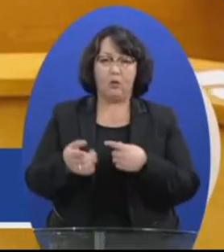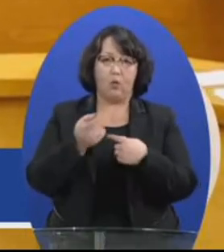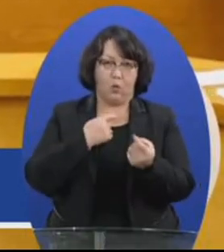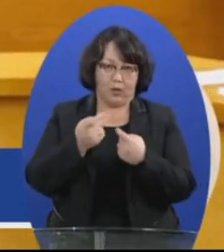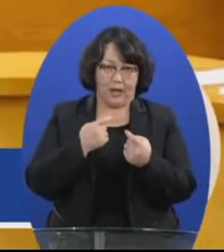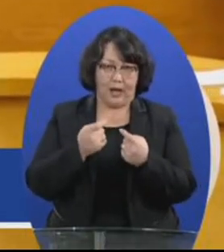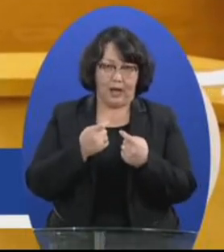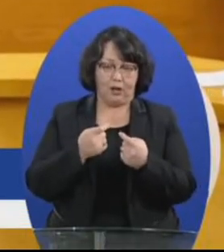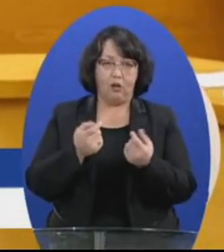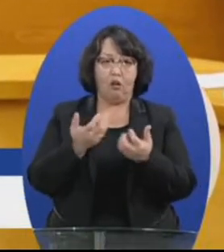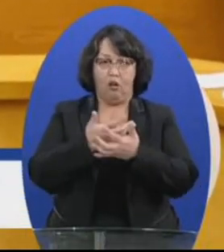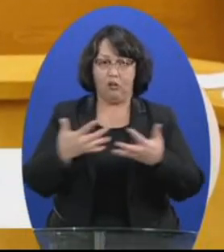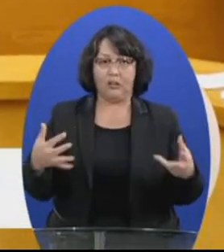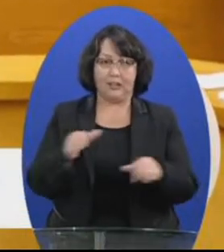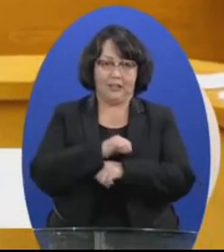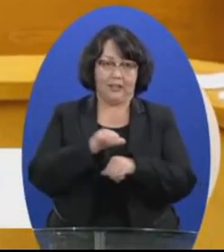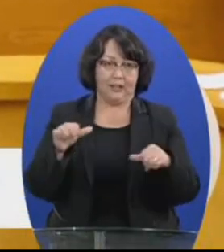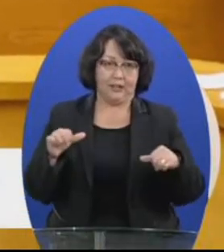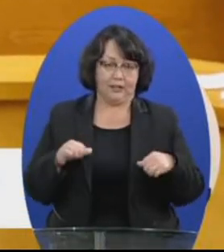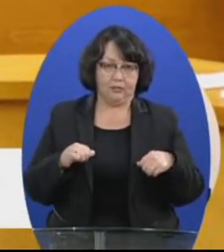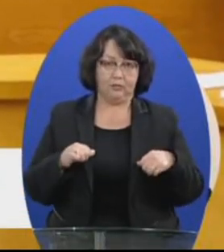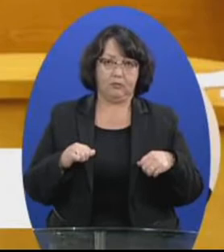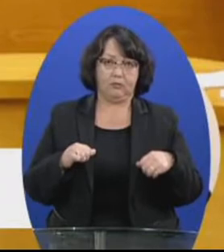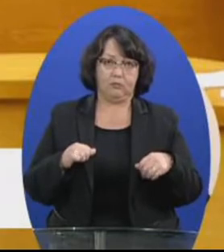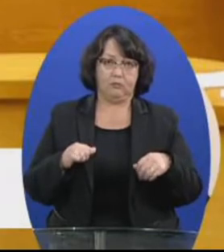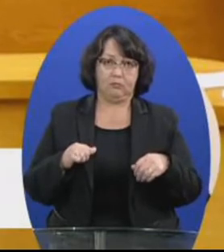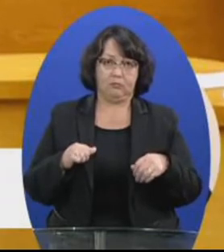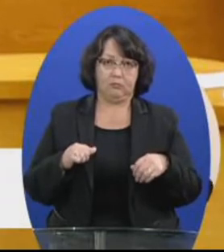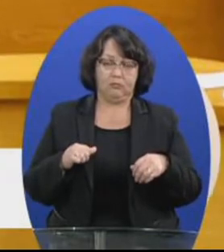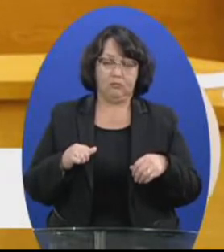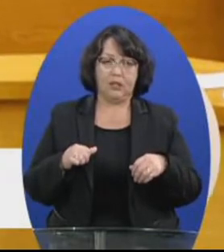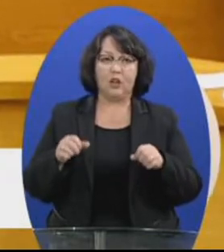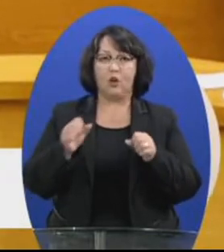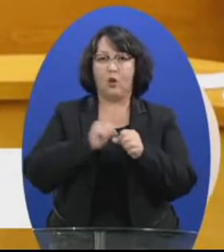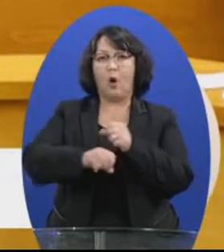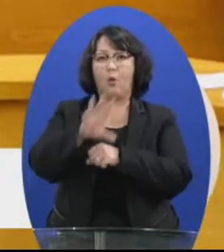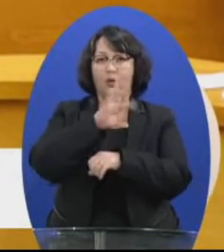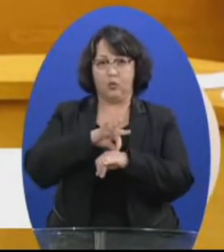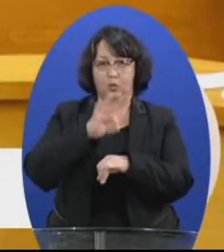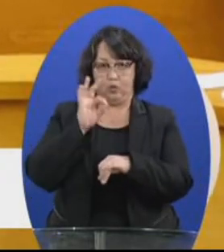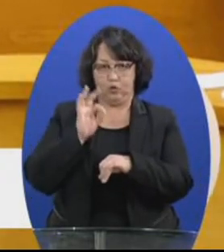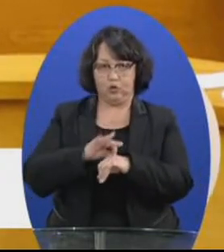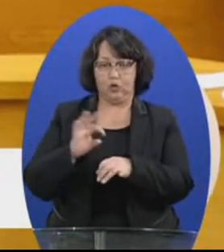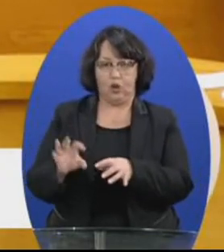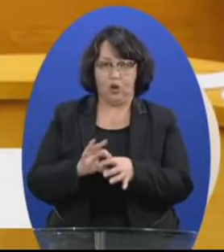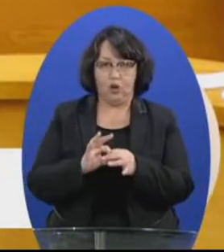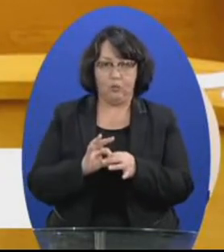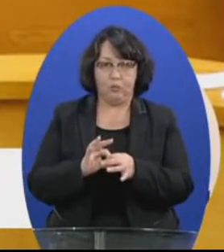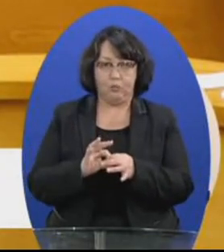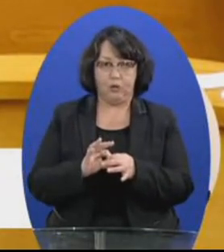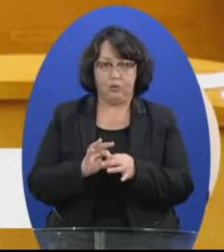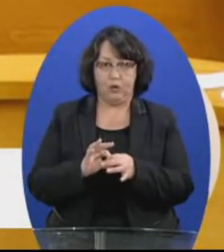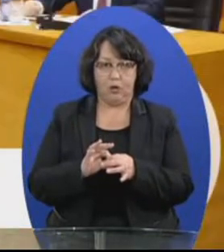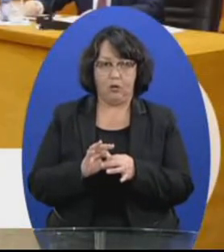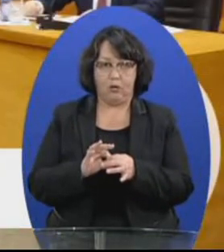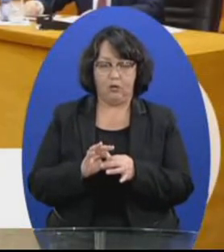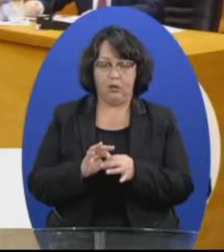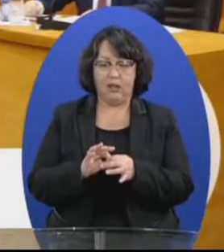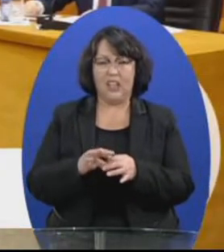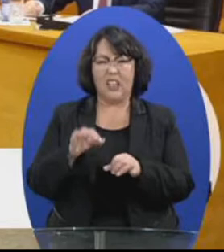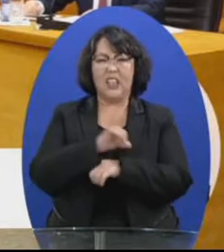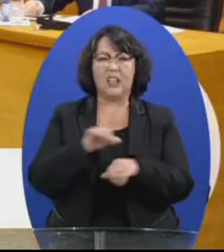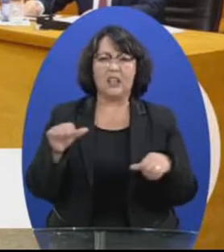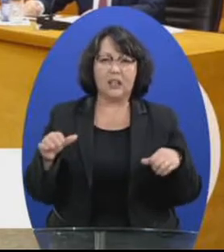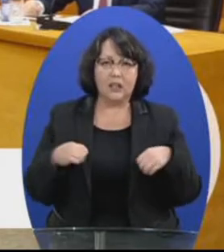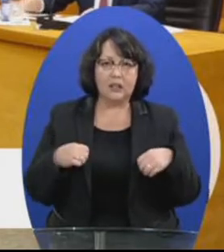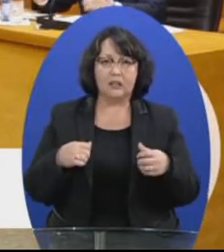энэ олон нийтэд тархаад байгаа цар тахлын өвчнөд холбоотой асуудлаар хурлцсан. Ингээд